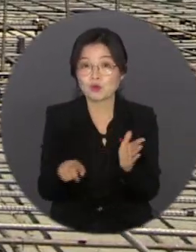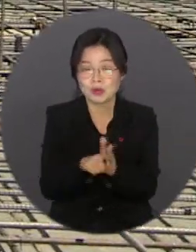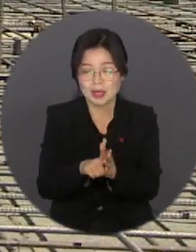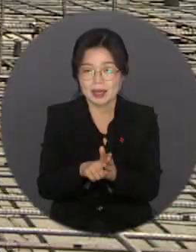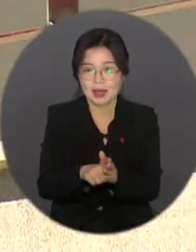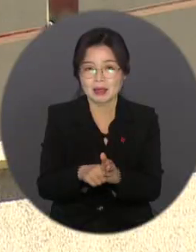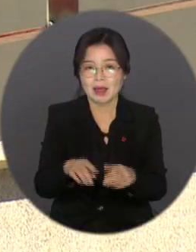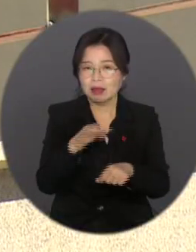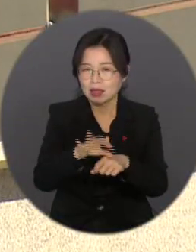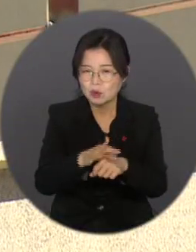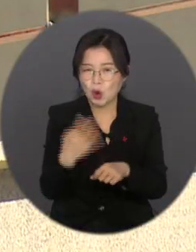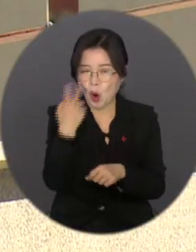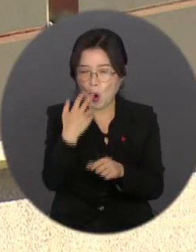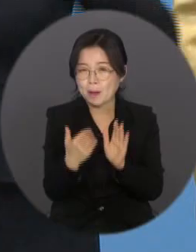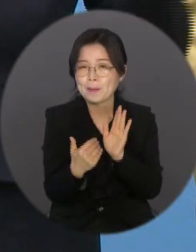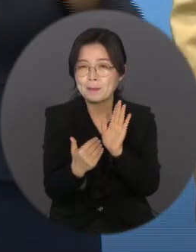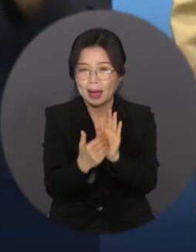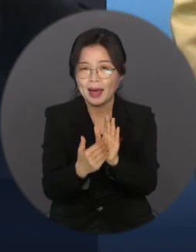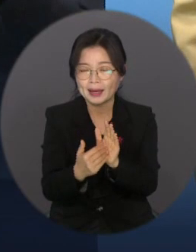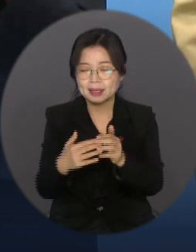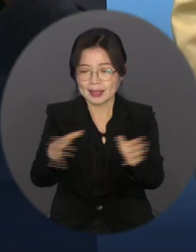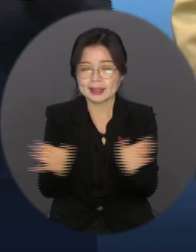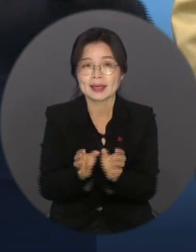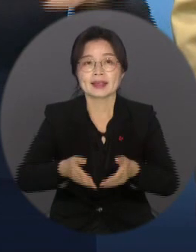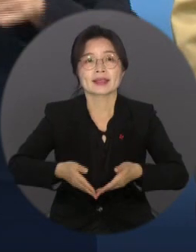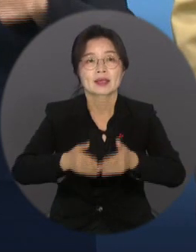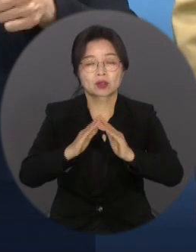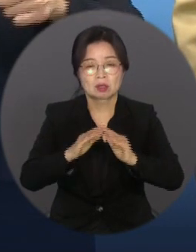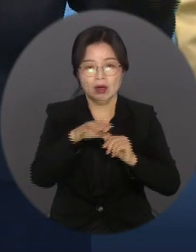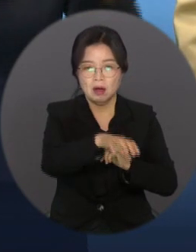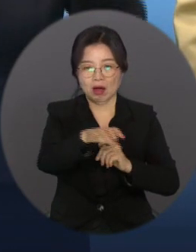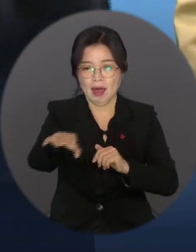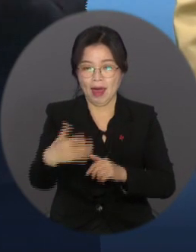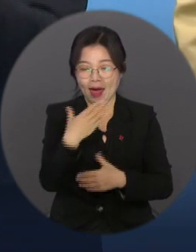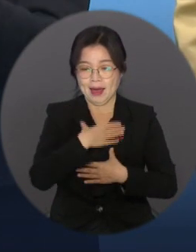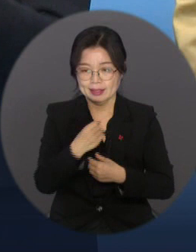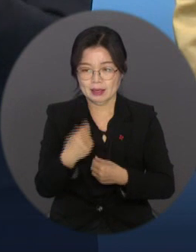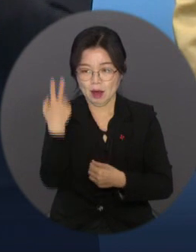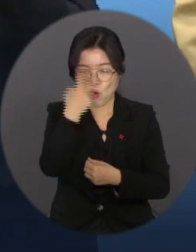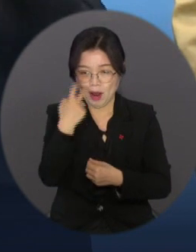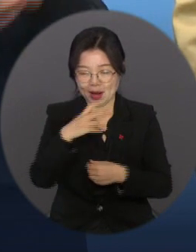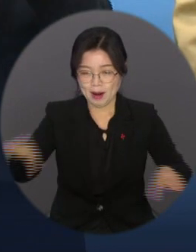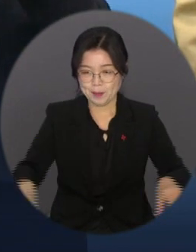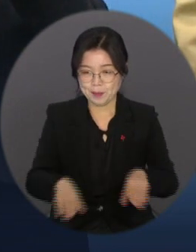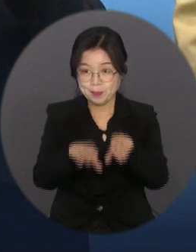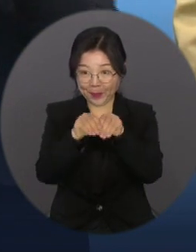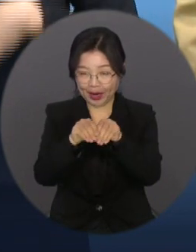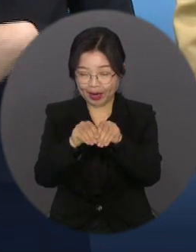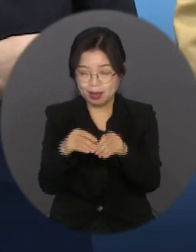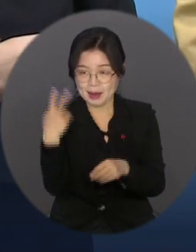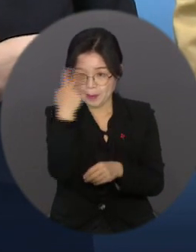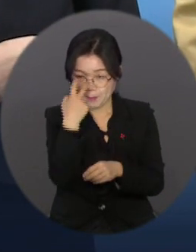공사 체결단을 추진했습니다. 여러 부서에 흩어져 있는 안전관리 업무를 전담 조직이 컨트롤타워